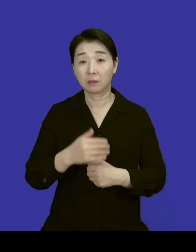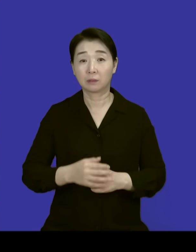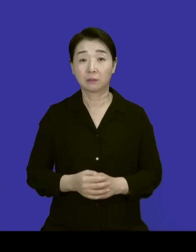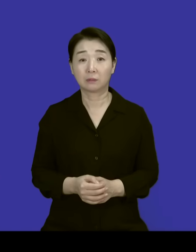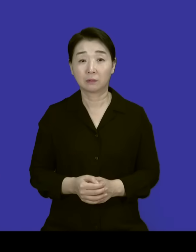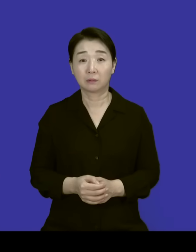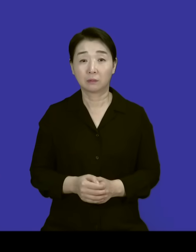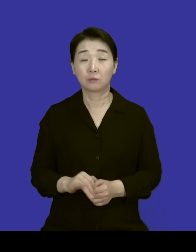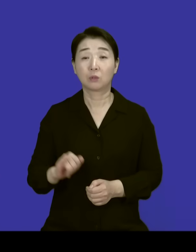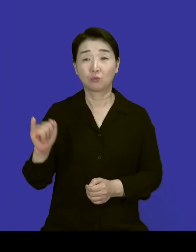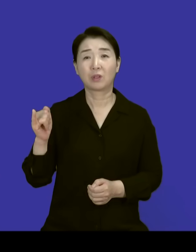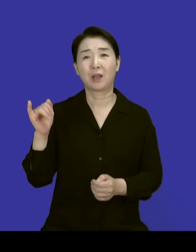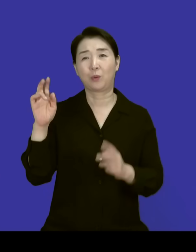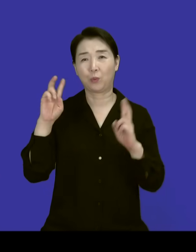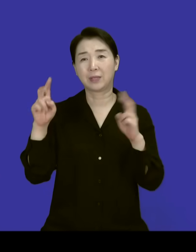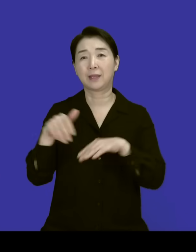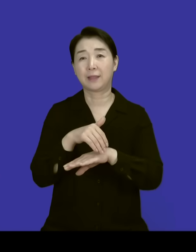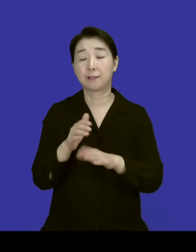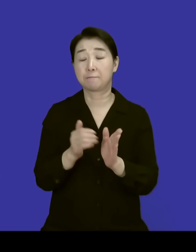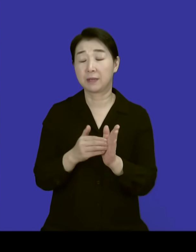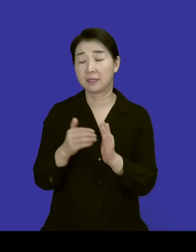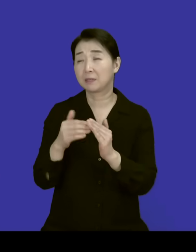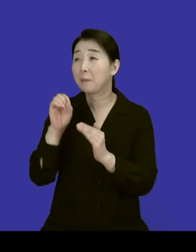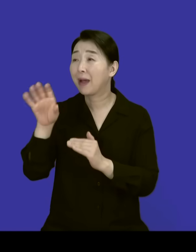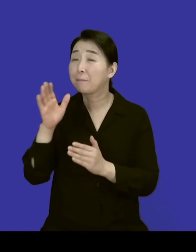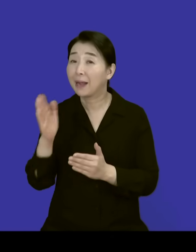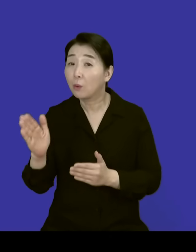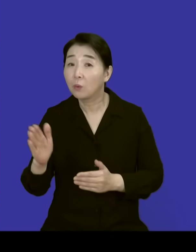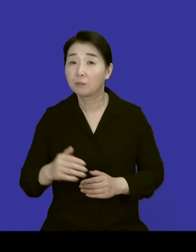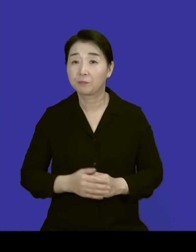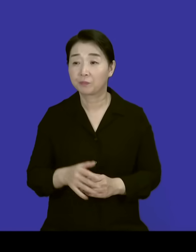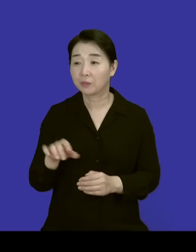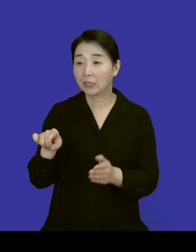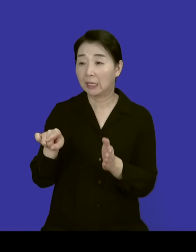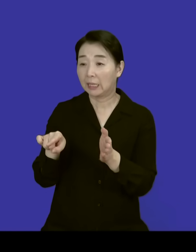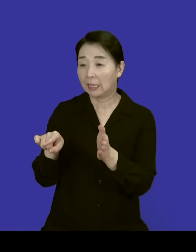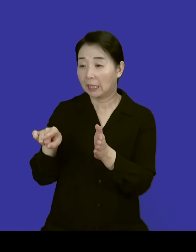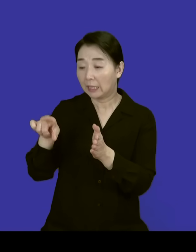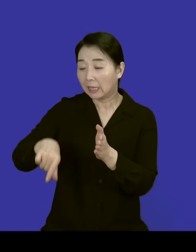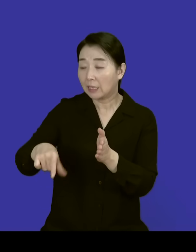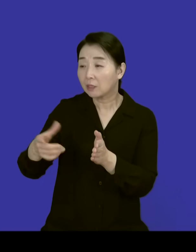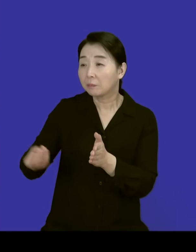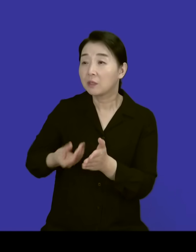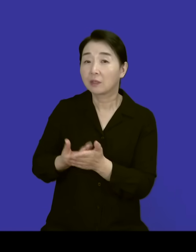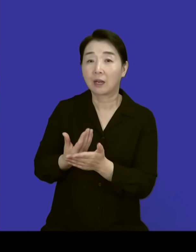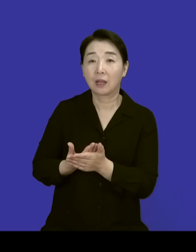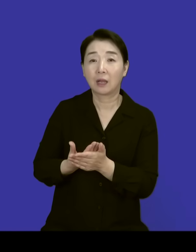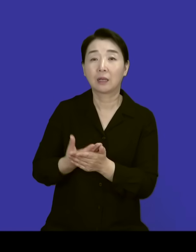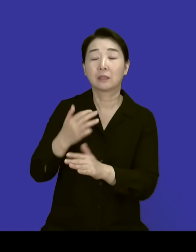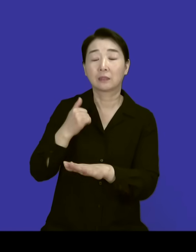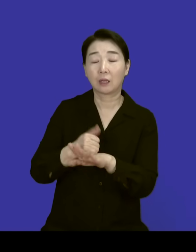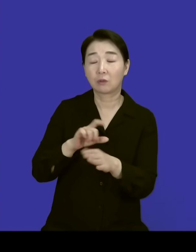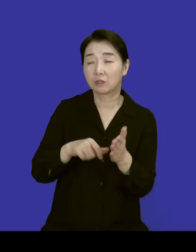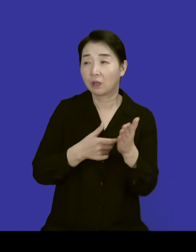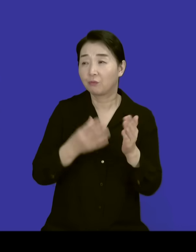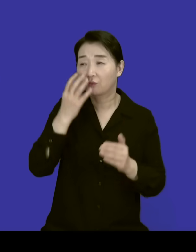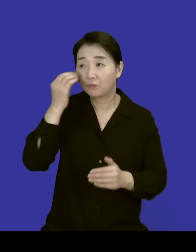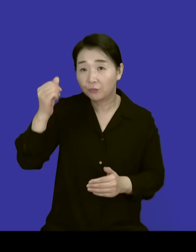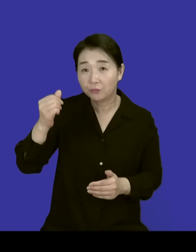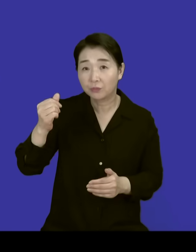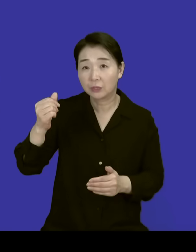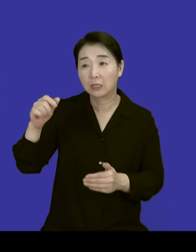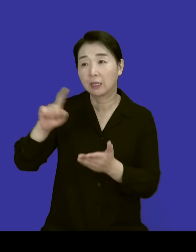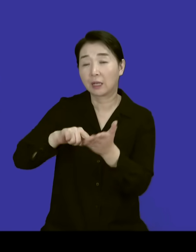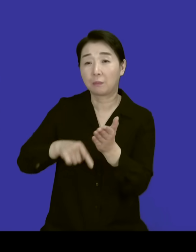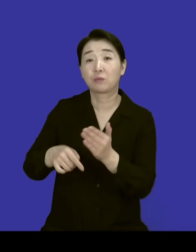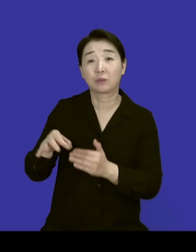근데 누나도 저희 누나 직장 다니고 있었거든요. 예. 집에는 얘기하지 말고 네. 카드 좀 빌려줘라. 네. 나중에 시간이 돼서 잘 되면 꼭 갚을게. 예. 그래가지고